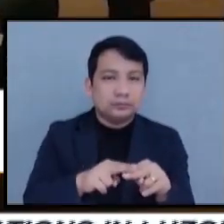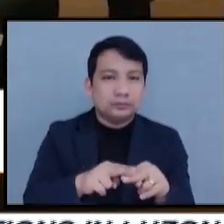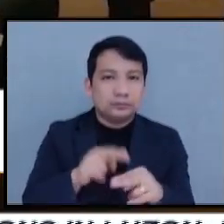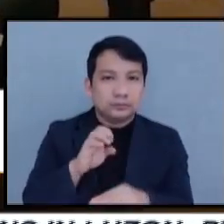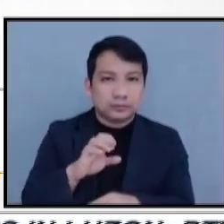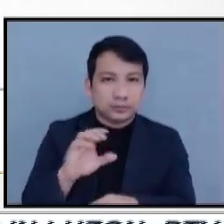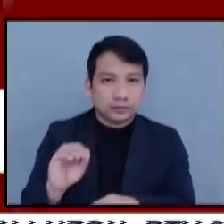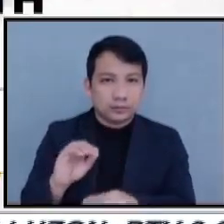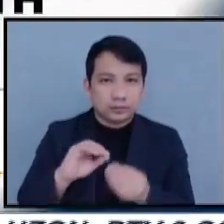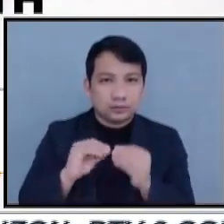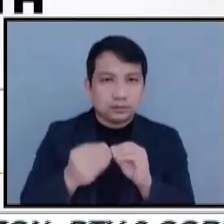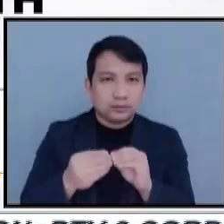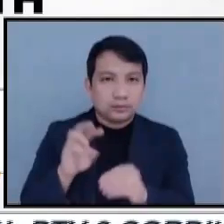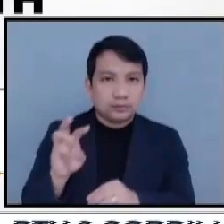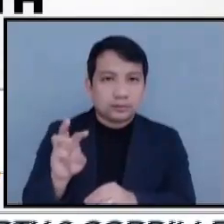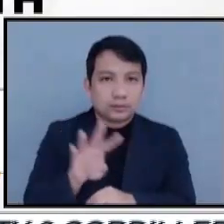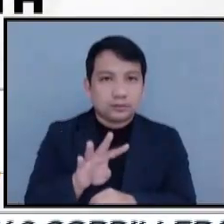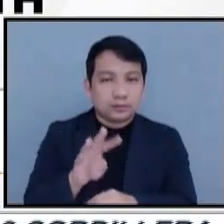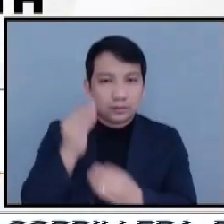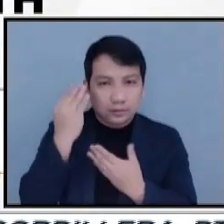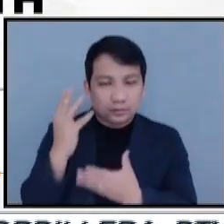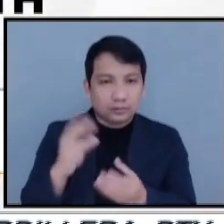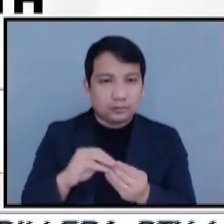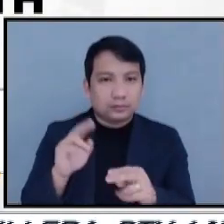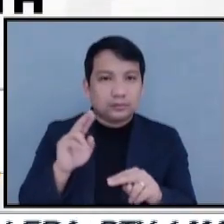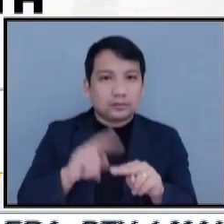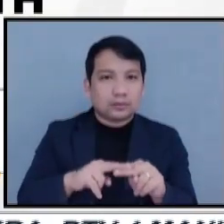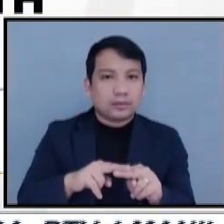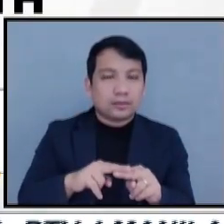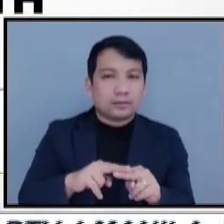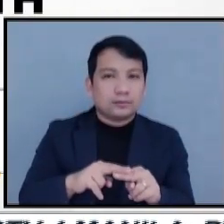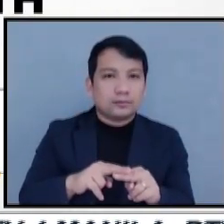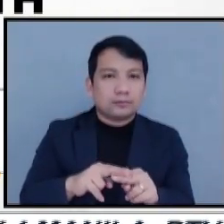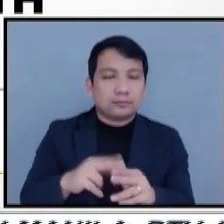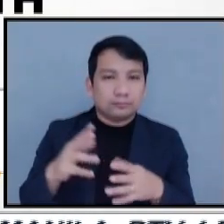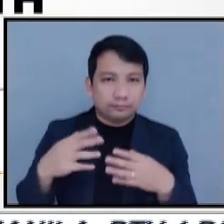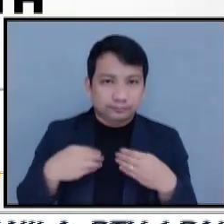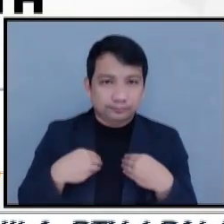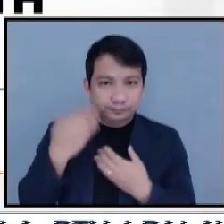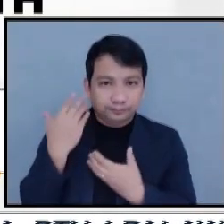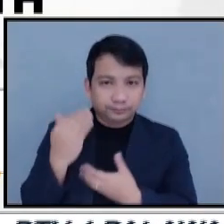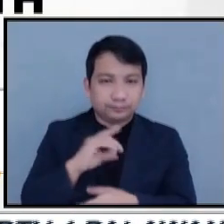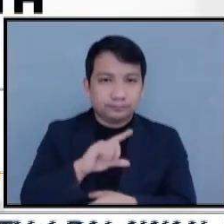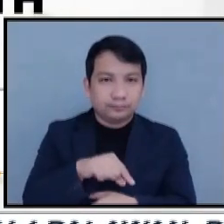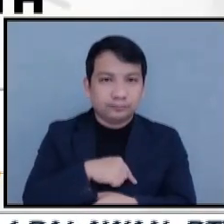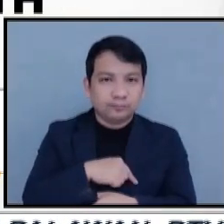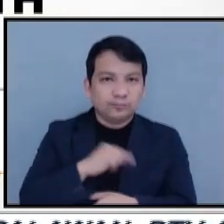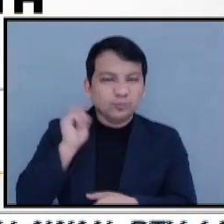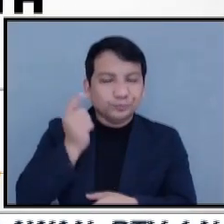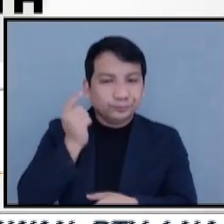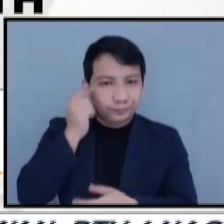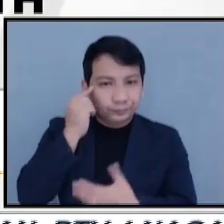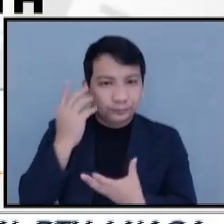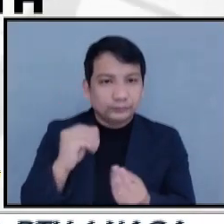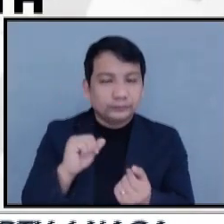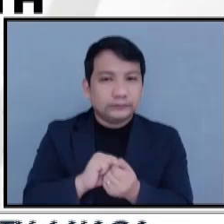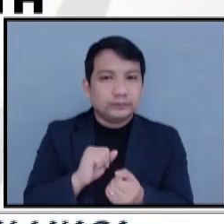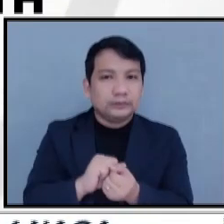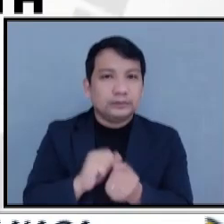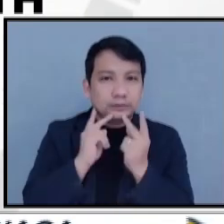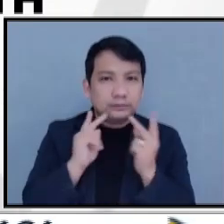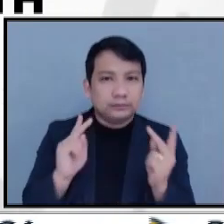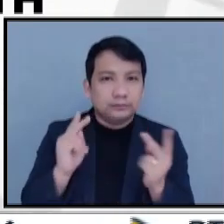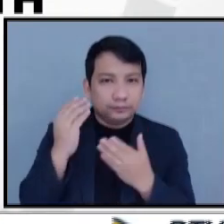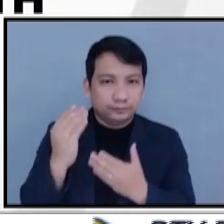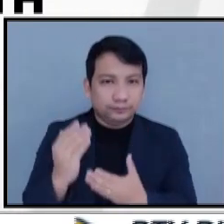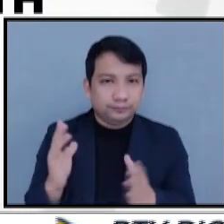No. 64, kung saan bukod sa salary adjustment, makatatanggap din ang mga kwalipikadong government employee kabilang na ang mga public school teacher